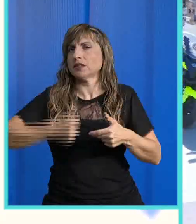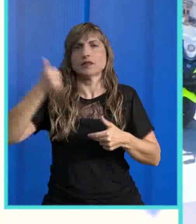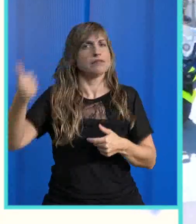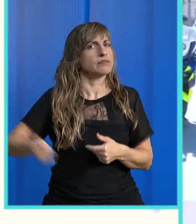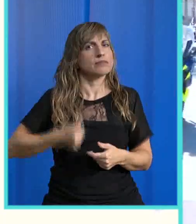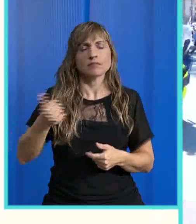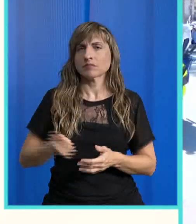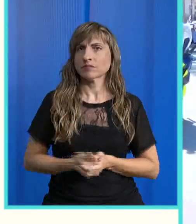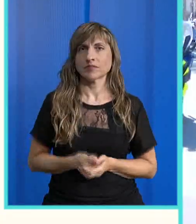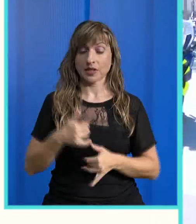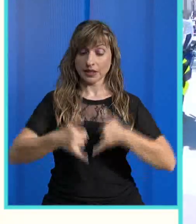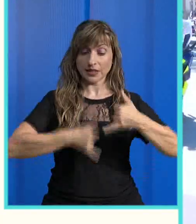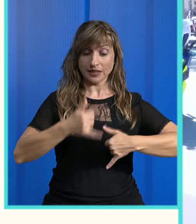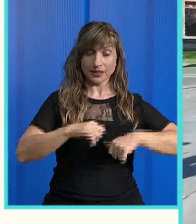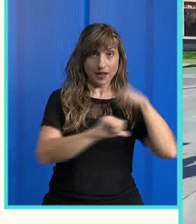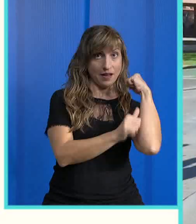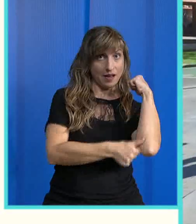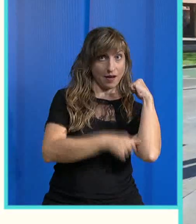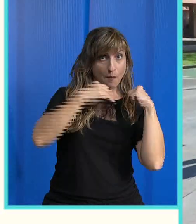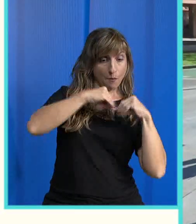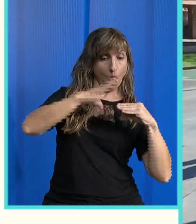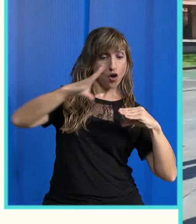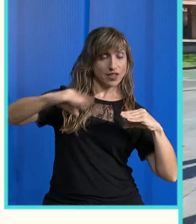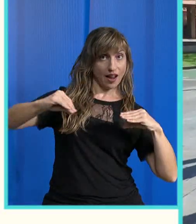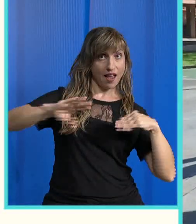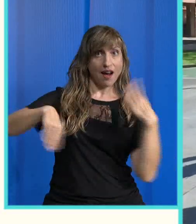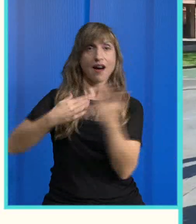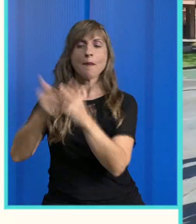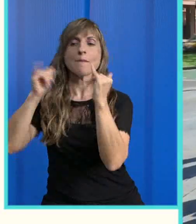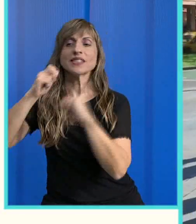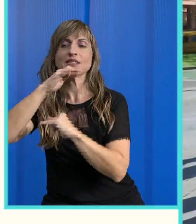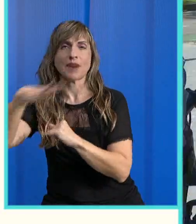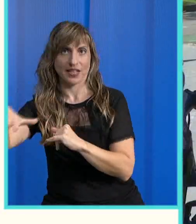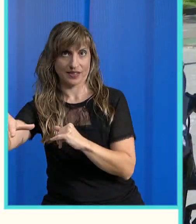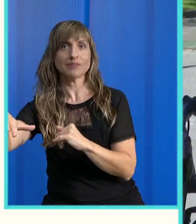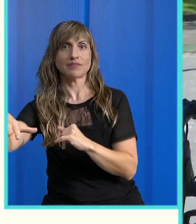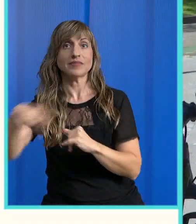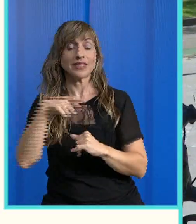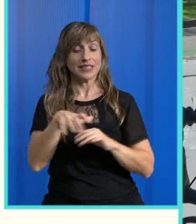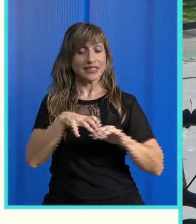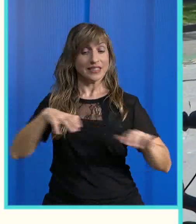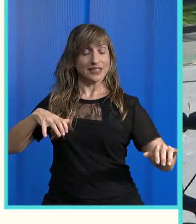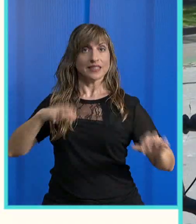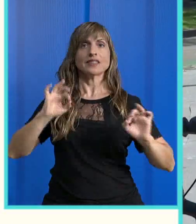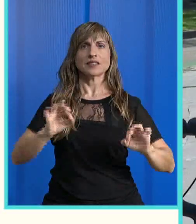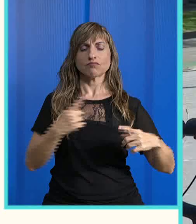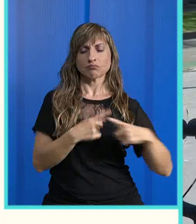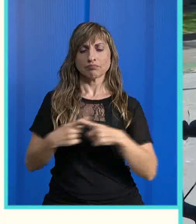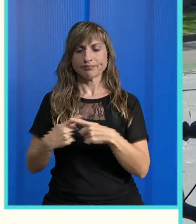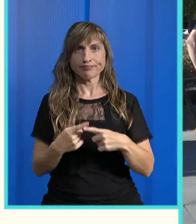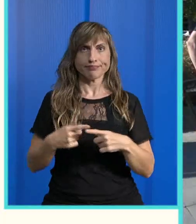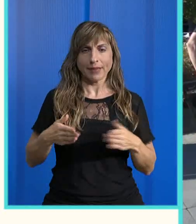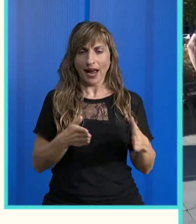Els ciclistes han sortit des del parc de Montigalaix i han arribat fins al passeig marítim. La major part del recorregut l'han fet compartint carril